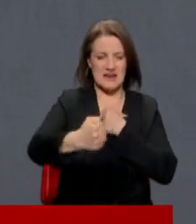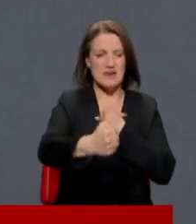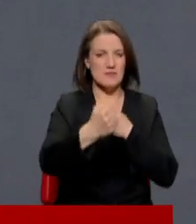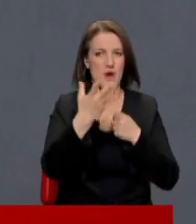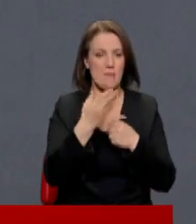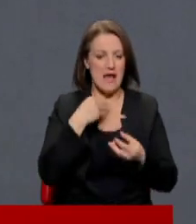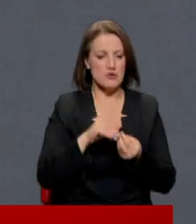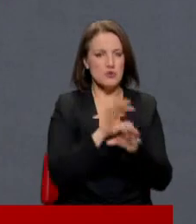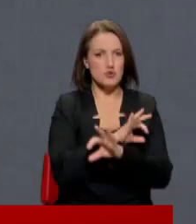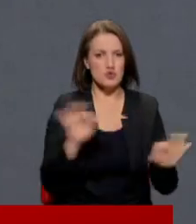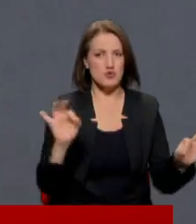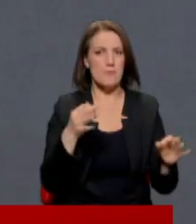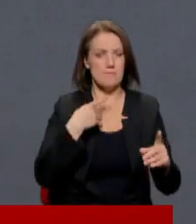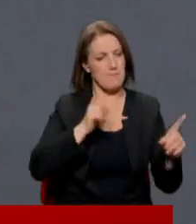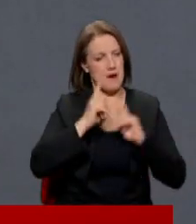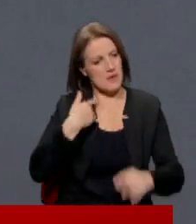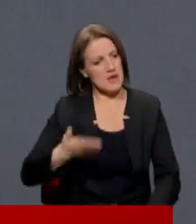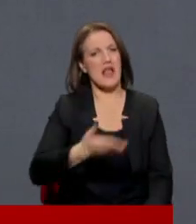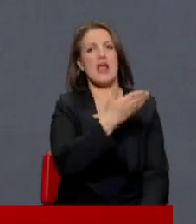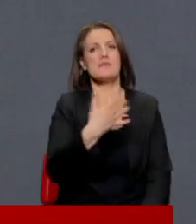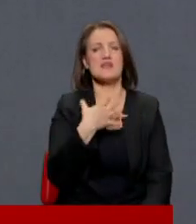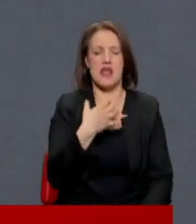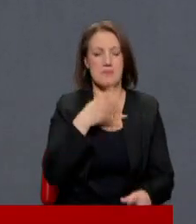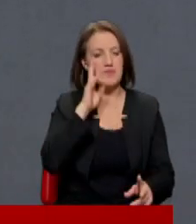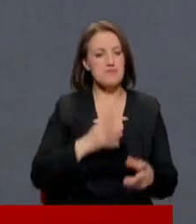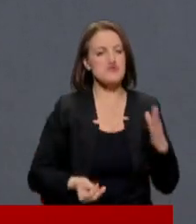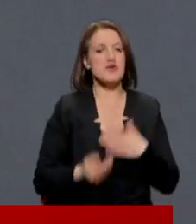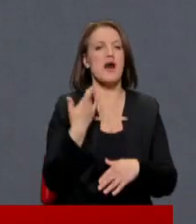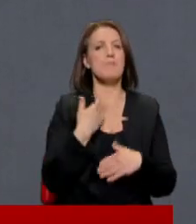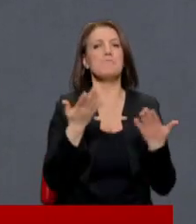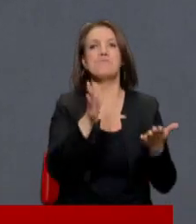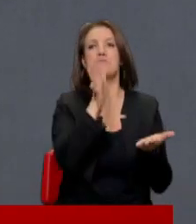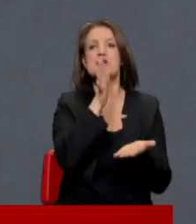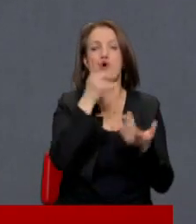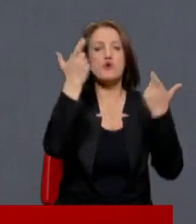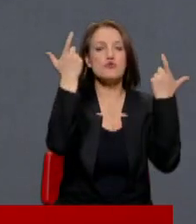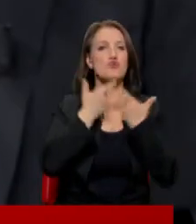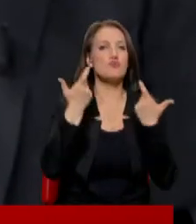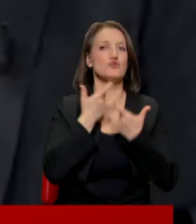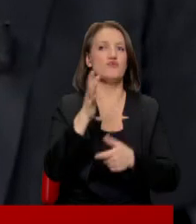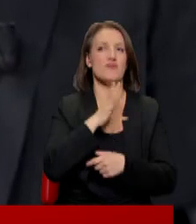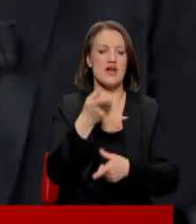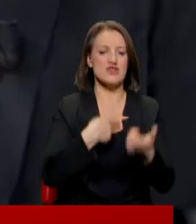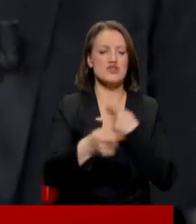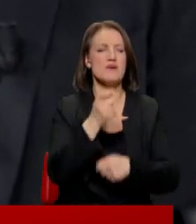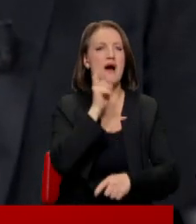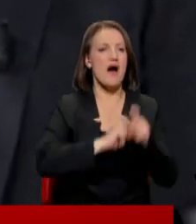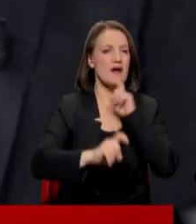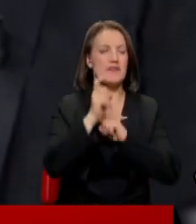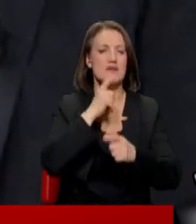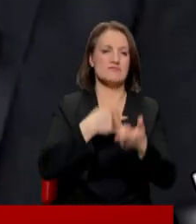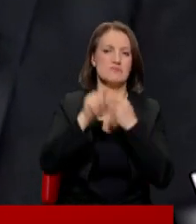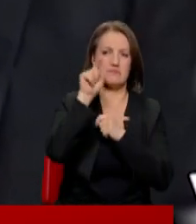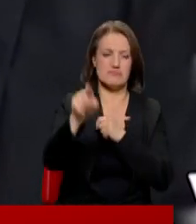olduğumu hissediyorsam çıkar yargılayın der, kendimi aklarım. Ama biliyor ki sorumluluğu var. İşletme kusuru diyerek